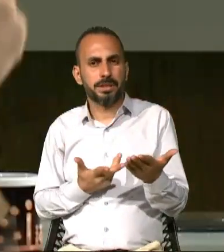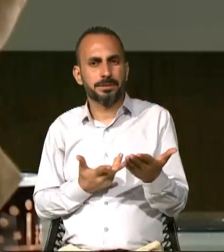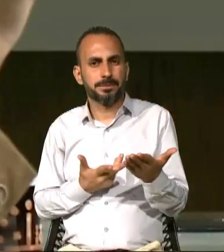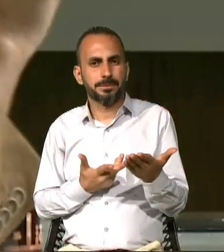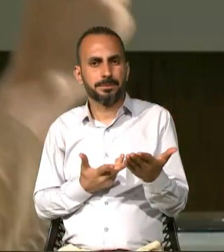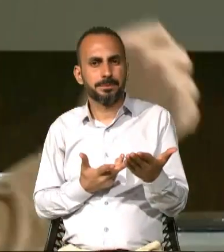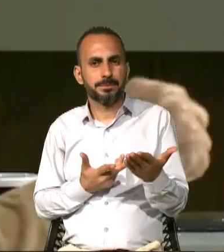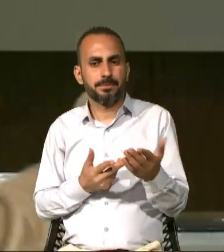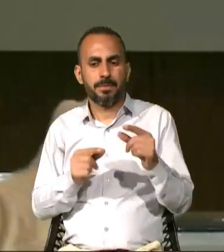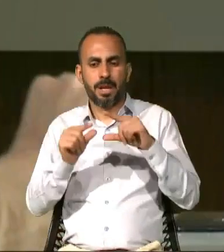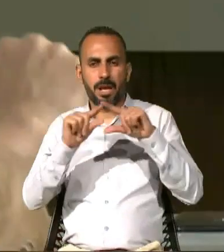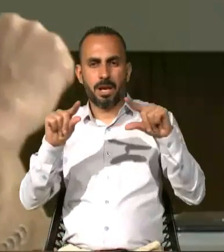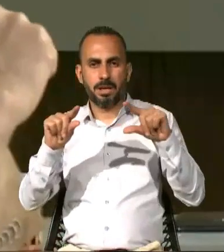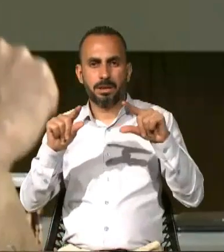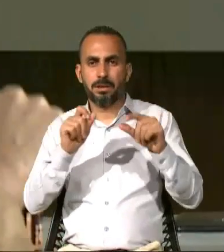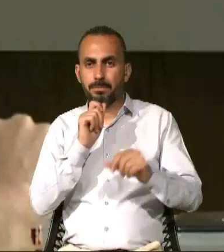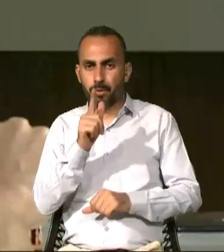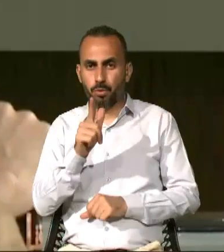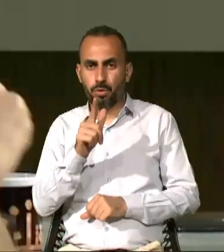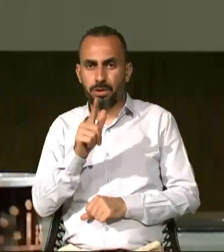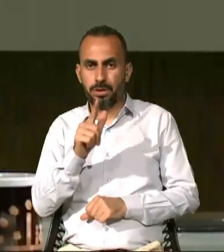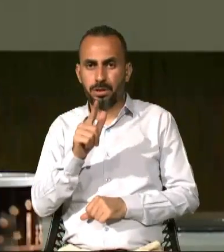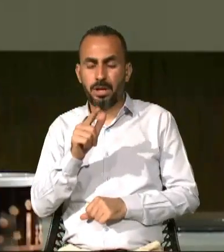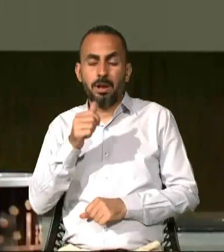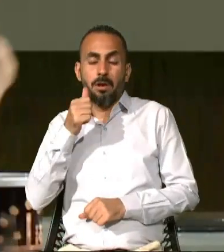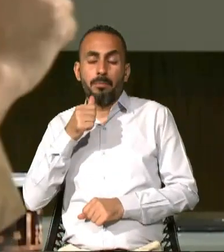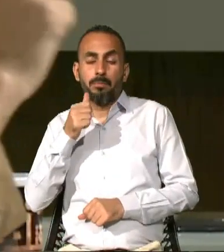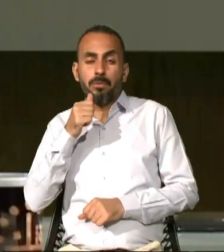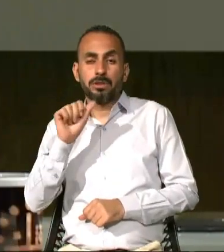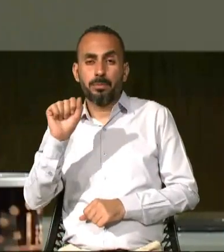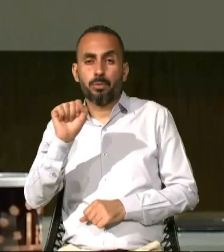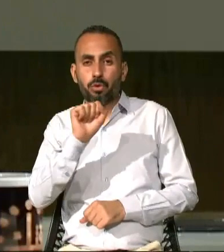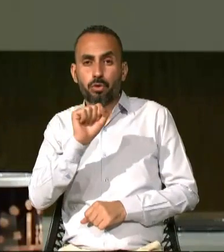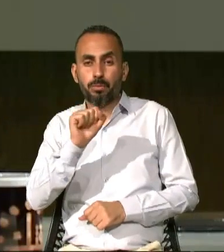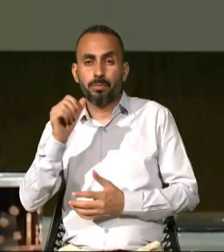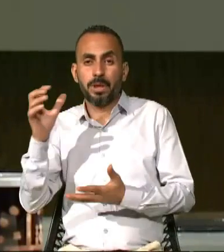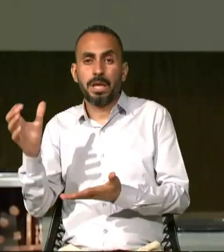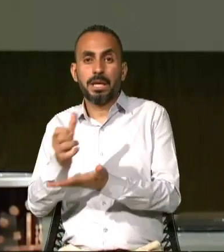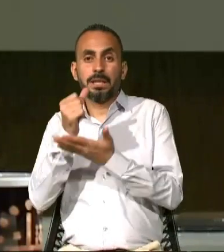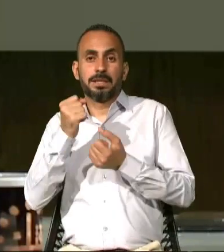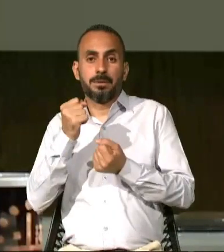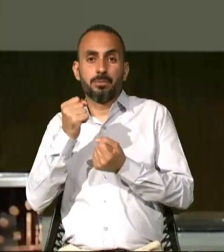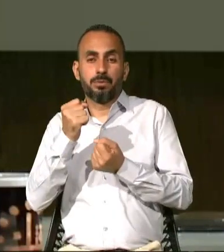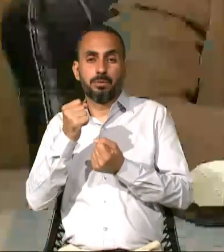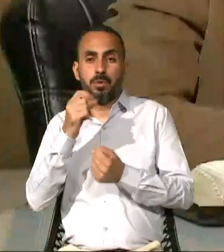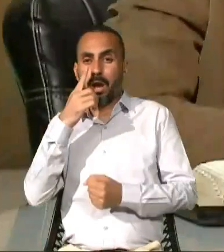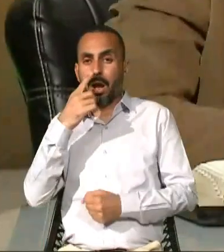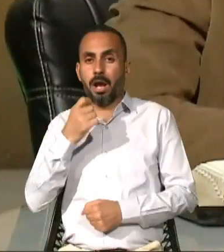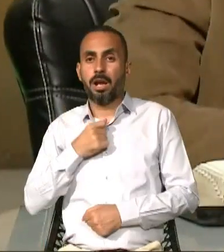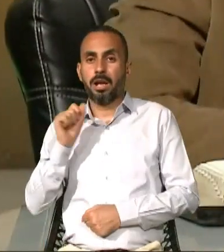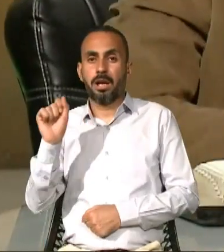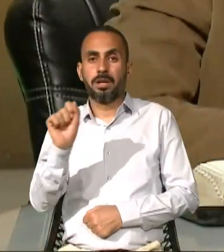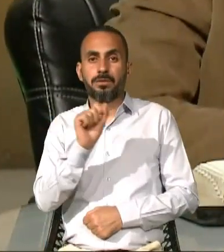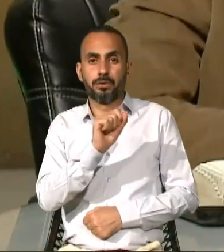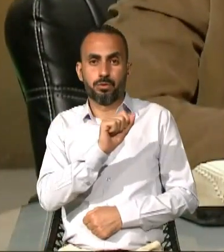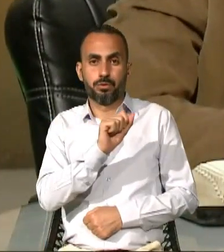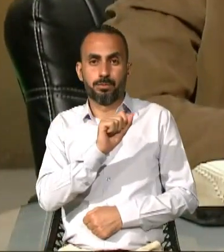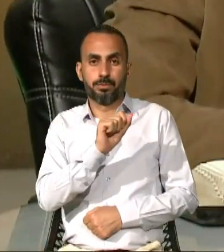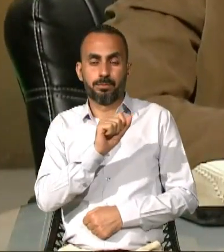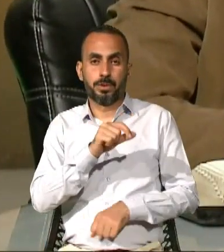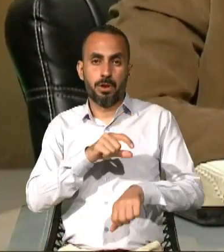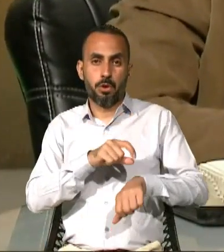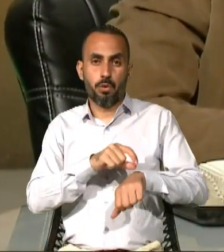إيه الآية؟ بصبركم اقتنوا أنفسكم. إخوات هيجيبوها لنا على الشاشة مكتوبة. بس دي صعبة شوية. لوقا